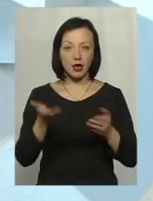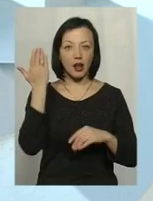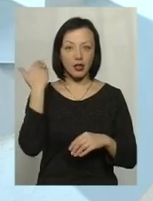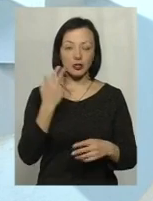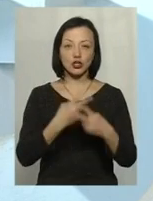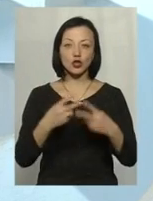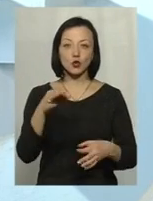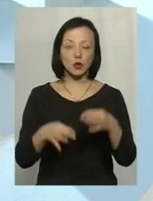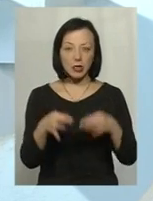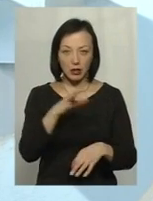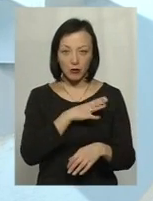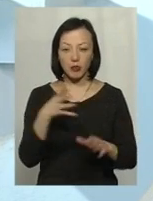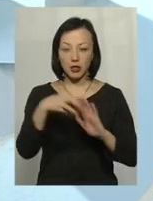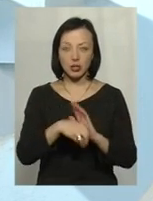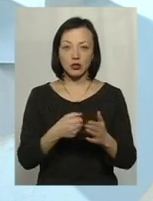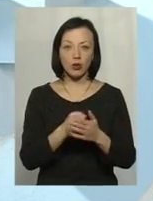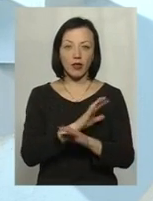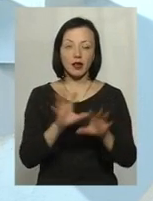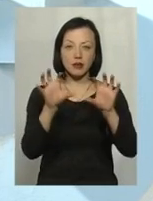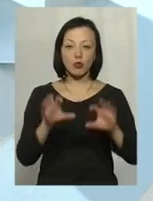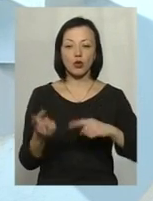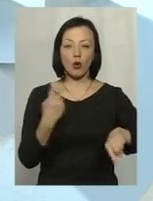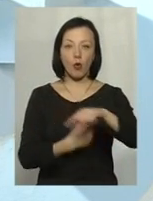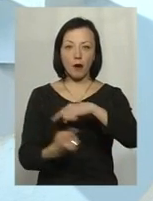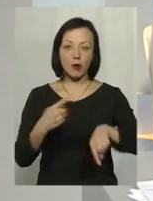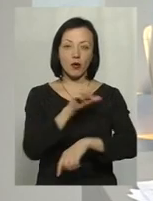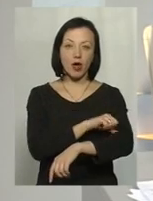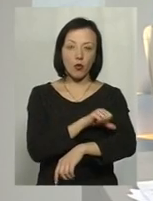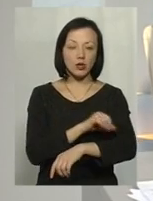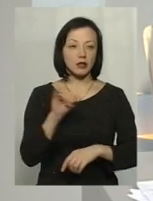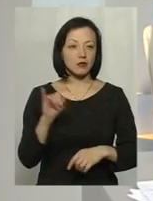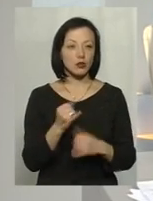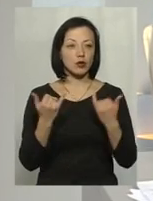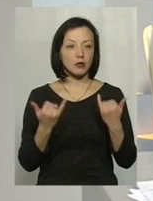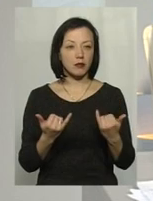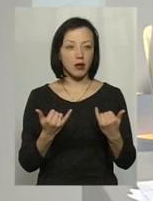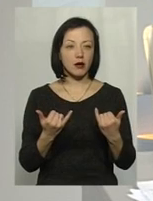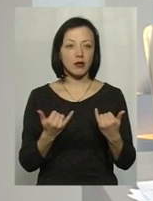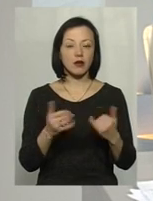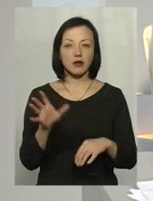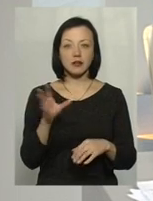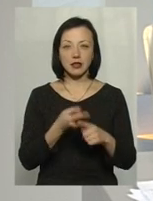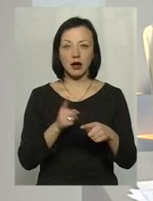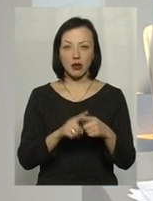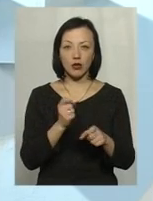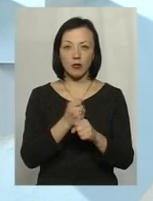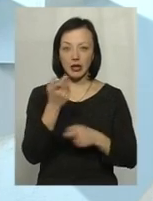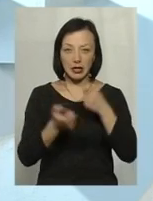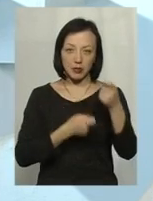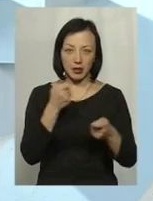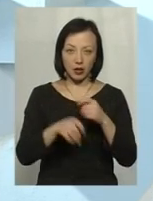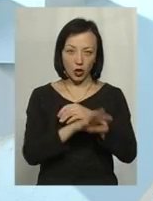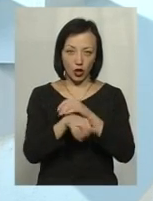раніше судимі, які причетні до незаконного обігу наркотиків, які сьогодні мають якийсь свій промисел, що скоюють дрібні